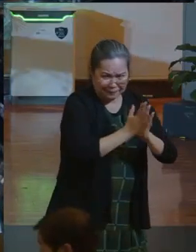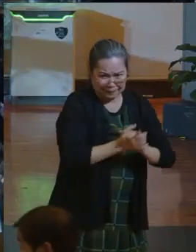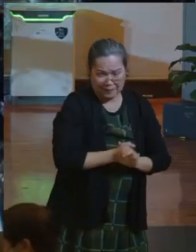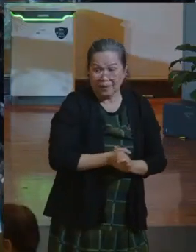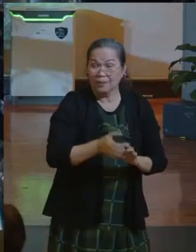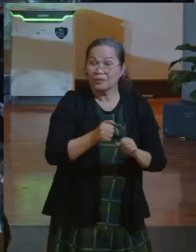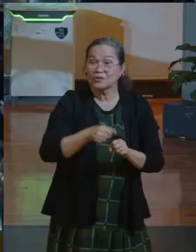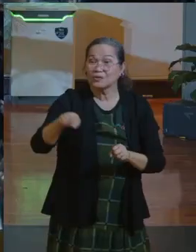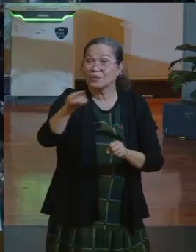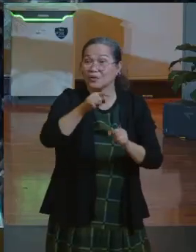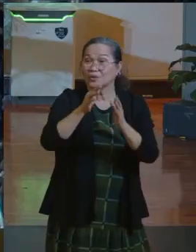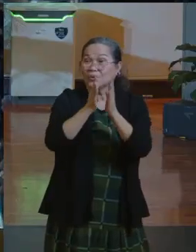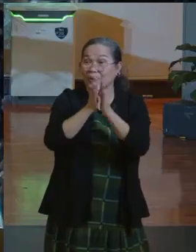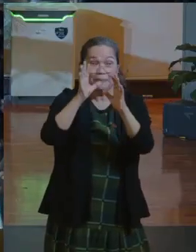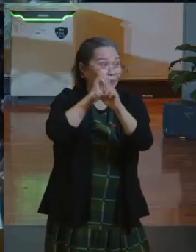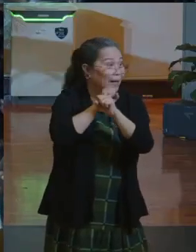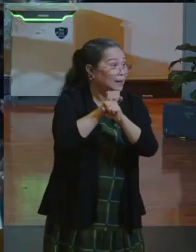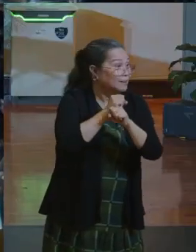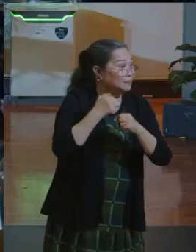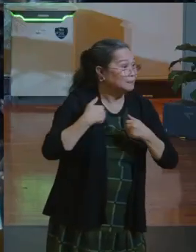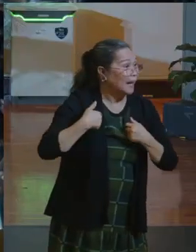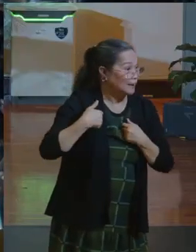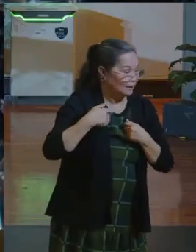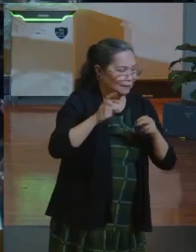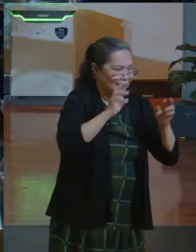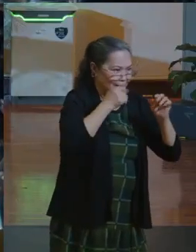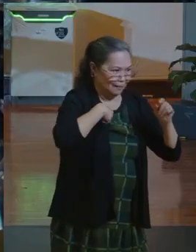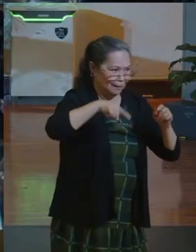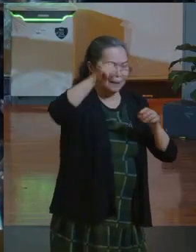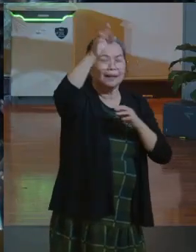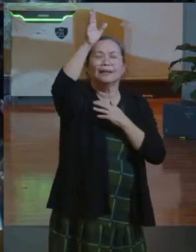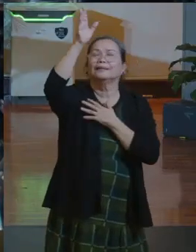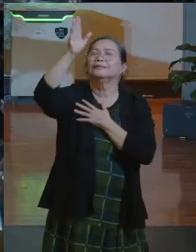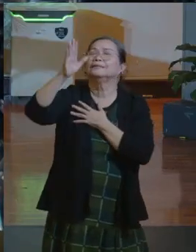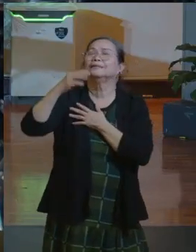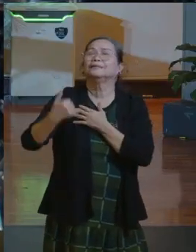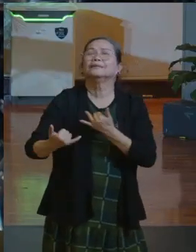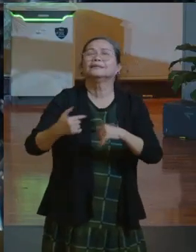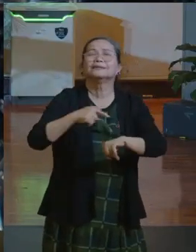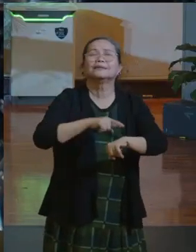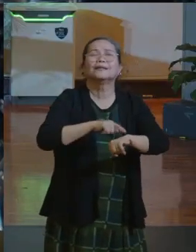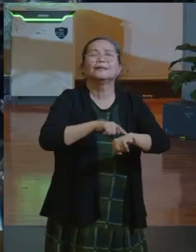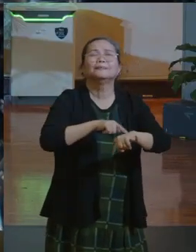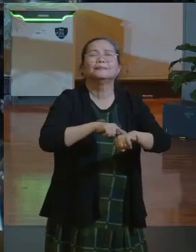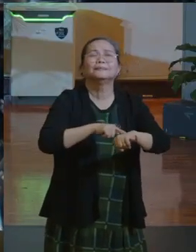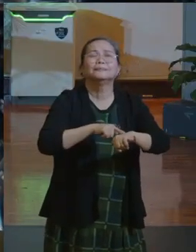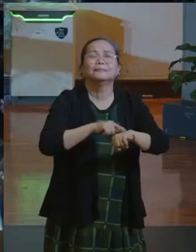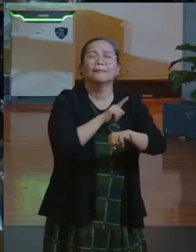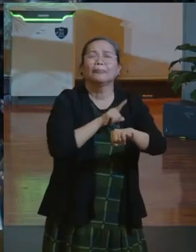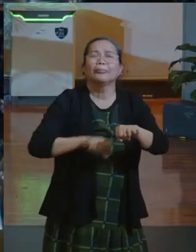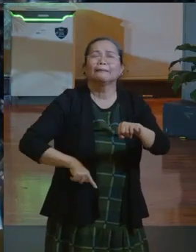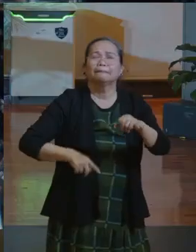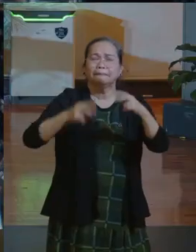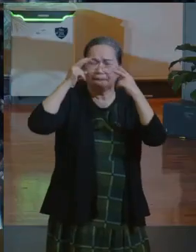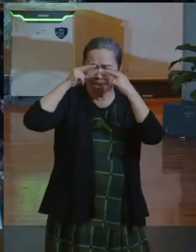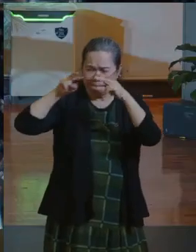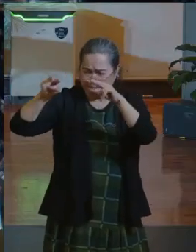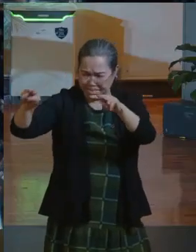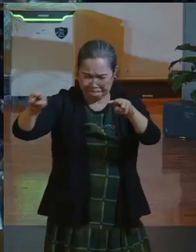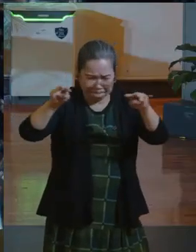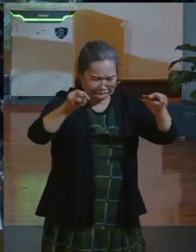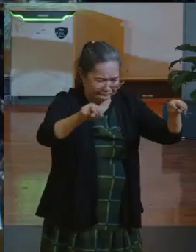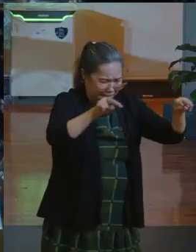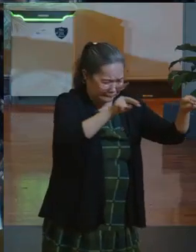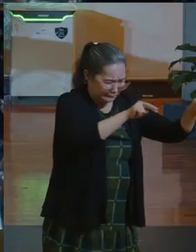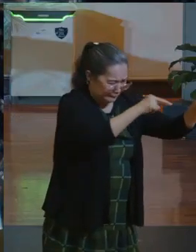Kaya samahan niyo po ako at tayo manalangin. Panginoon, sa oras na ito, nakikita niyo lahat ang